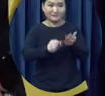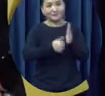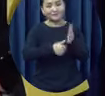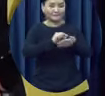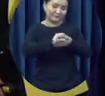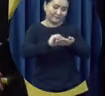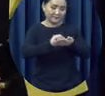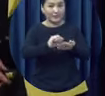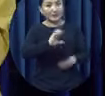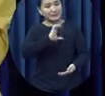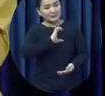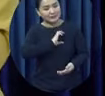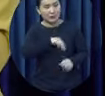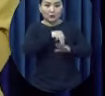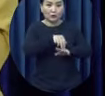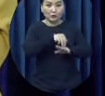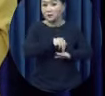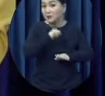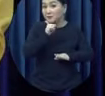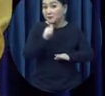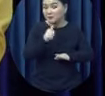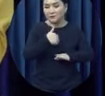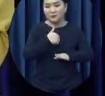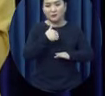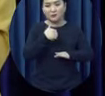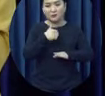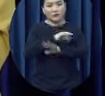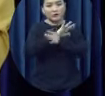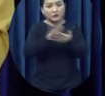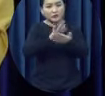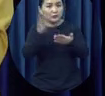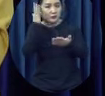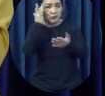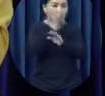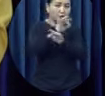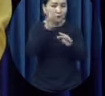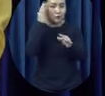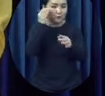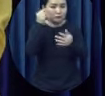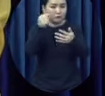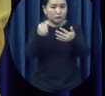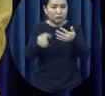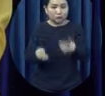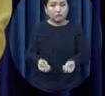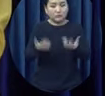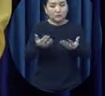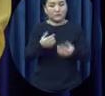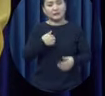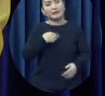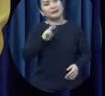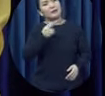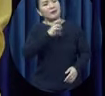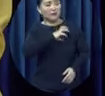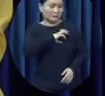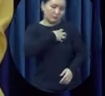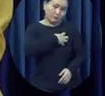сэтгэл хөдлөл тогтворгүй, ар араасаа янз бүрийн сэтгэл хөдлөл бодлууд ар араасаа төрдөг штеп. Тэгээ заримдаа яагаад ингэж би бухимдаад байгаа вэ гэдгийг ойлгохгүй,